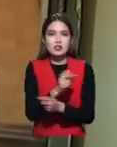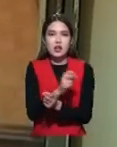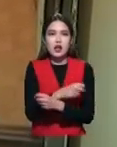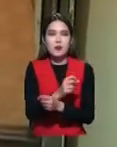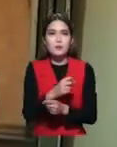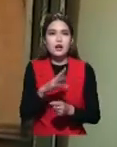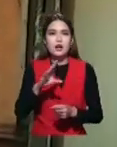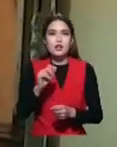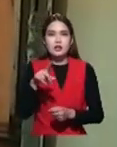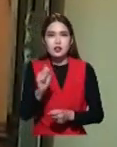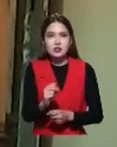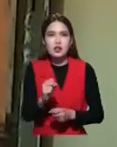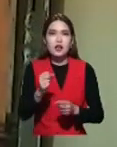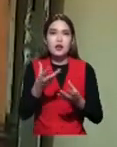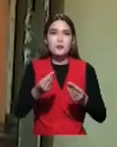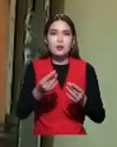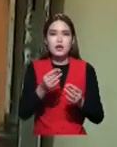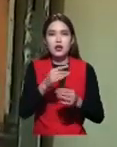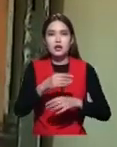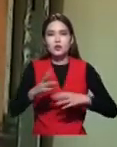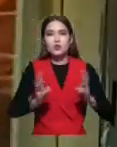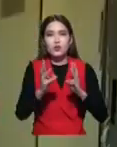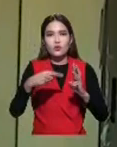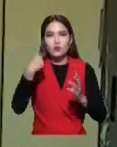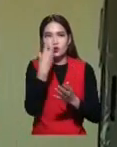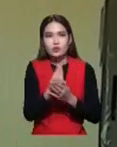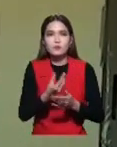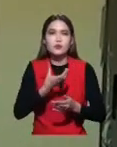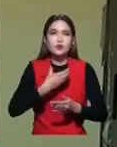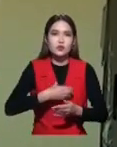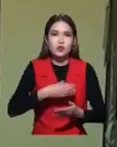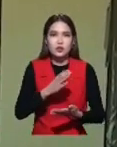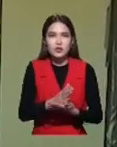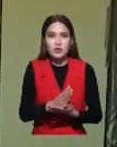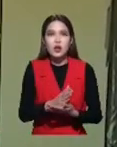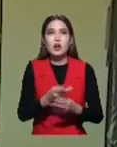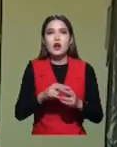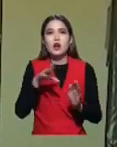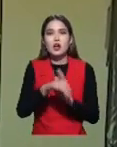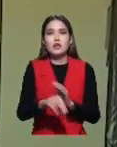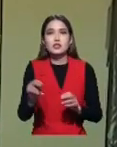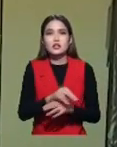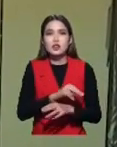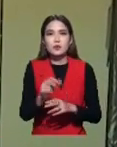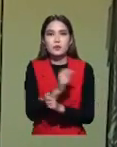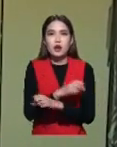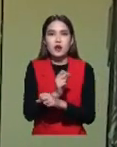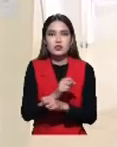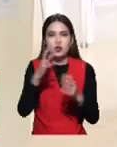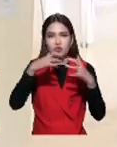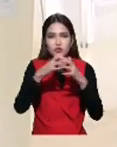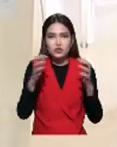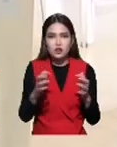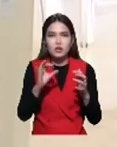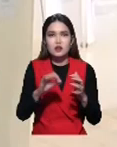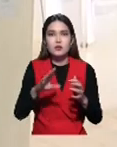с переломами конечностей и таза, разрывами мягких тканей, ожогами лица и шеи. Один в реанимации с переломами основания черепа